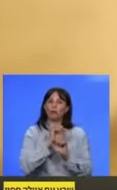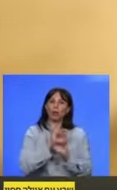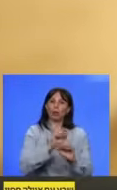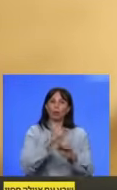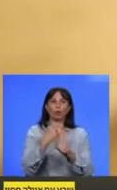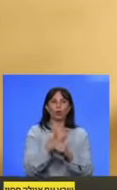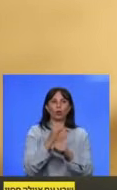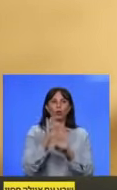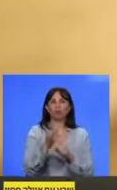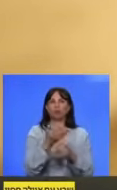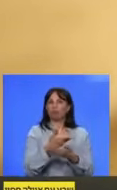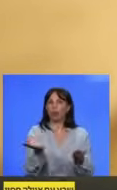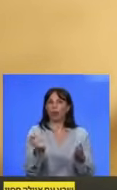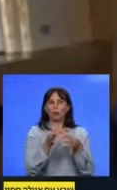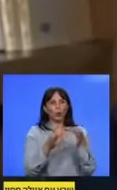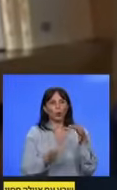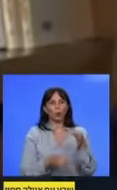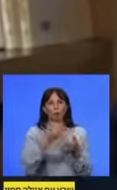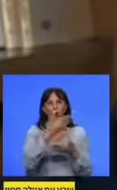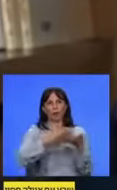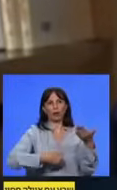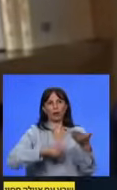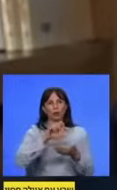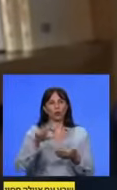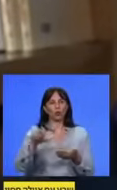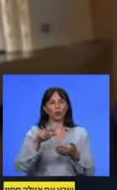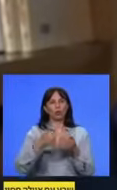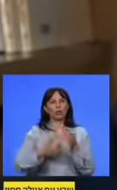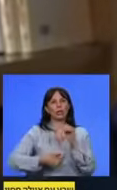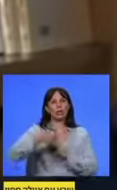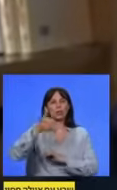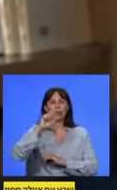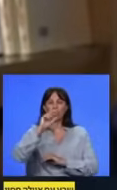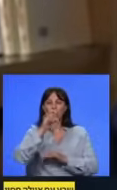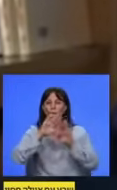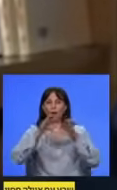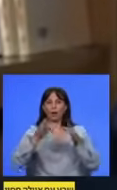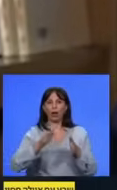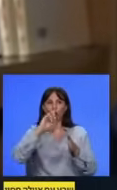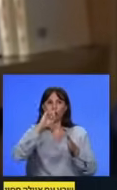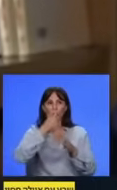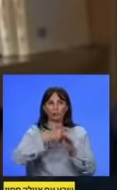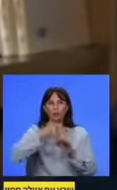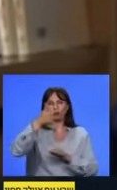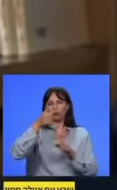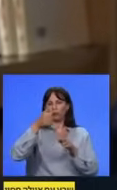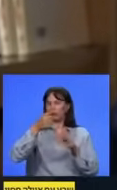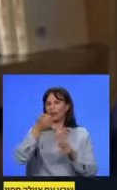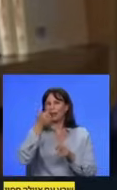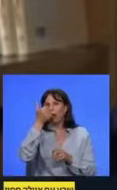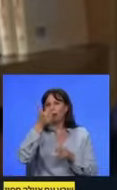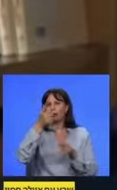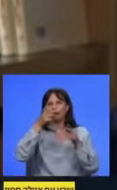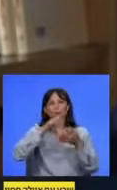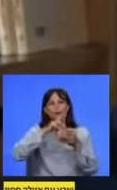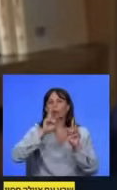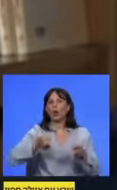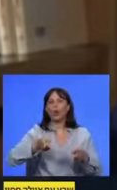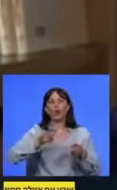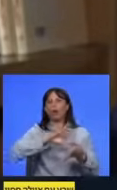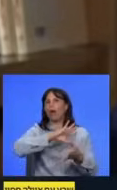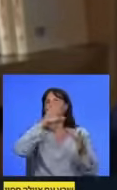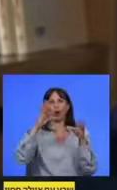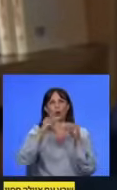אין פירוט בכתב האישום. קצין אגם בפיקוד הוא כמעט כל יכול. הוא כמעט כל יכול.